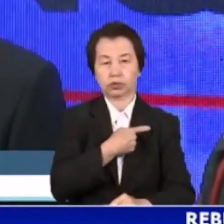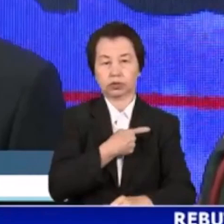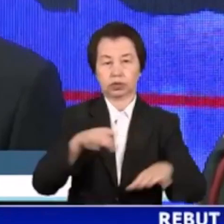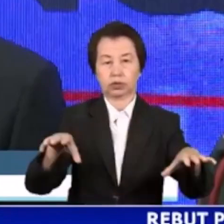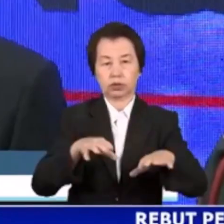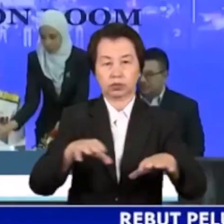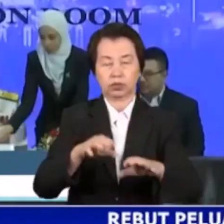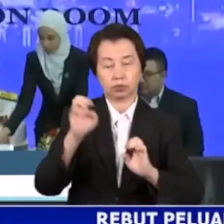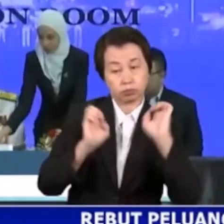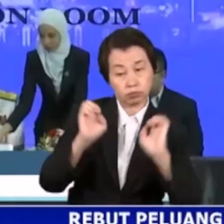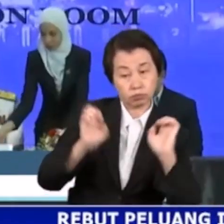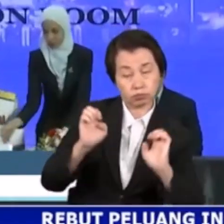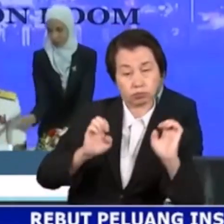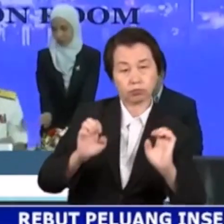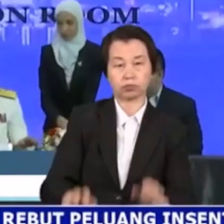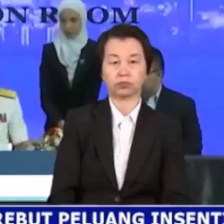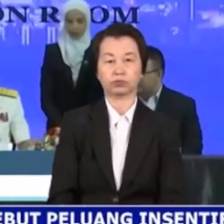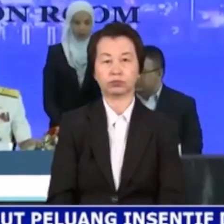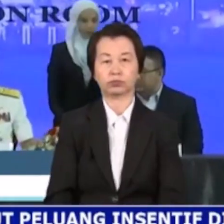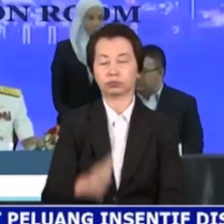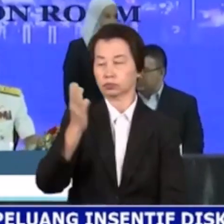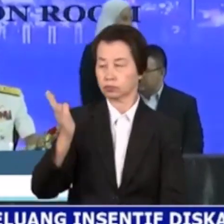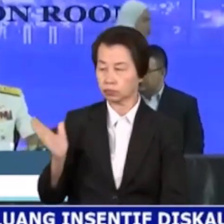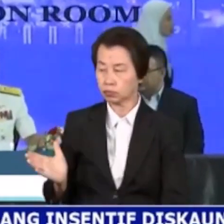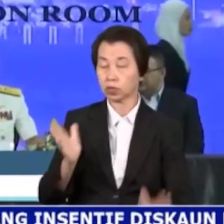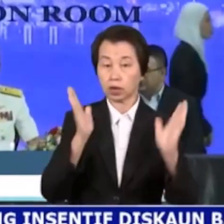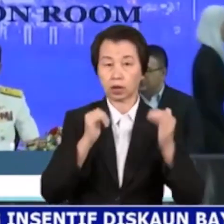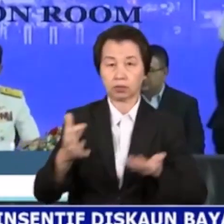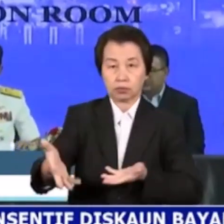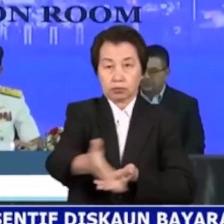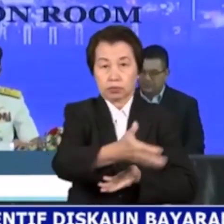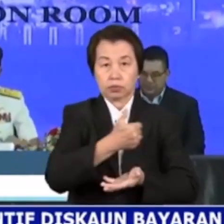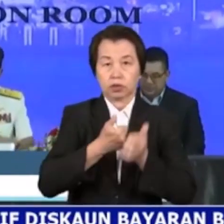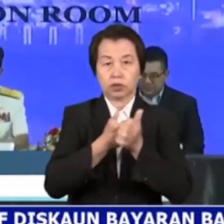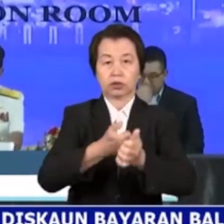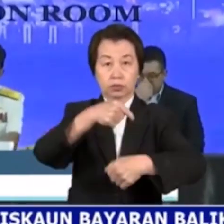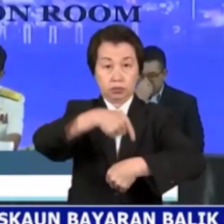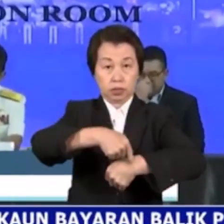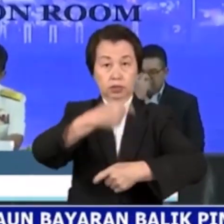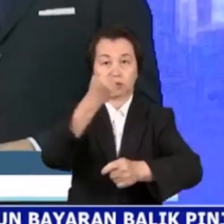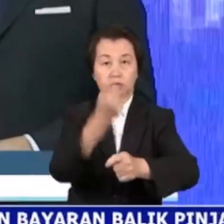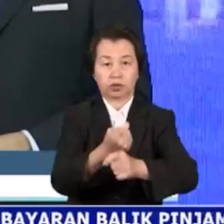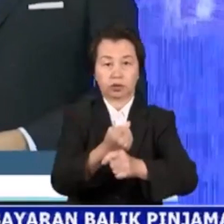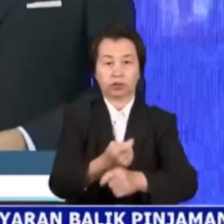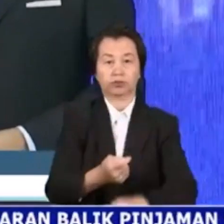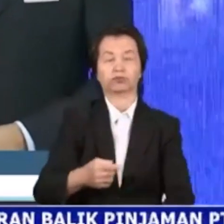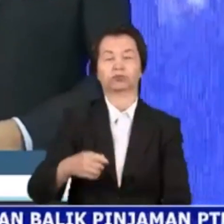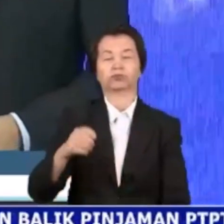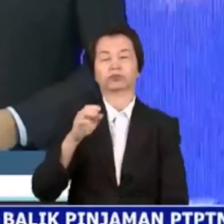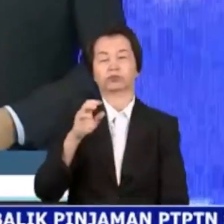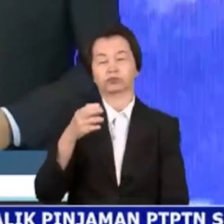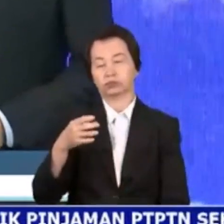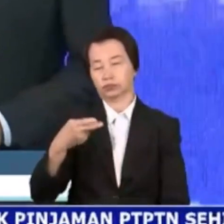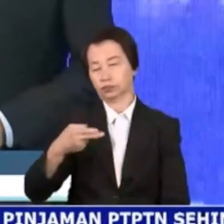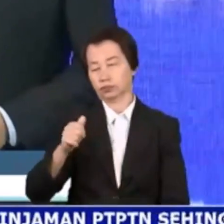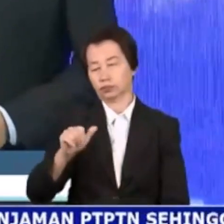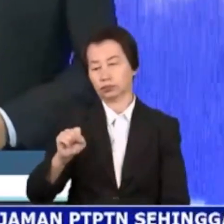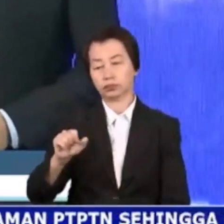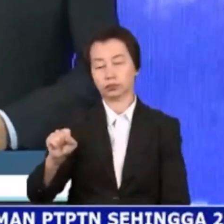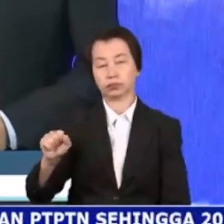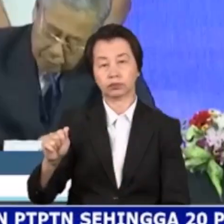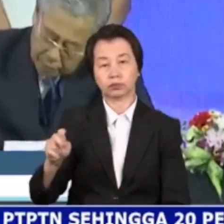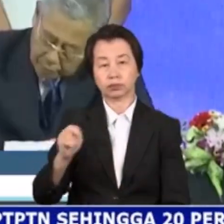membuat penilaian. Beliau berharap perolehan aset diterima mengikut masa ditetapkan. Datuk Seri Muhammad berkata demikian